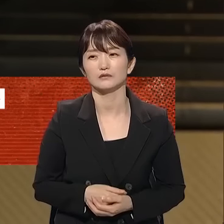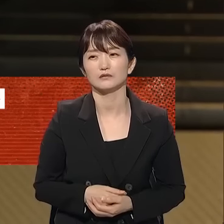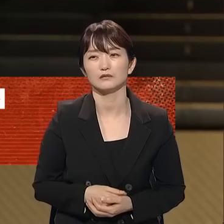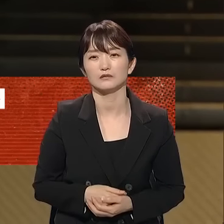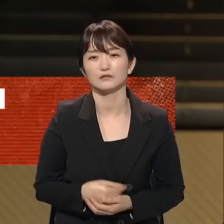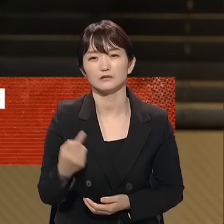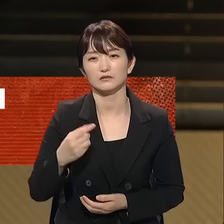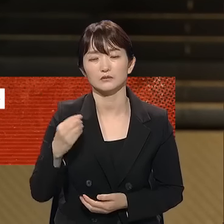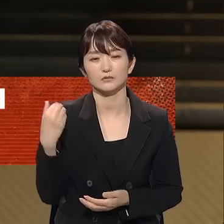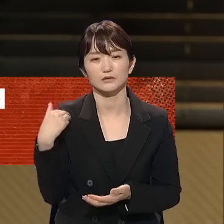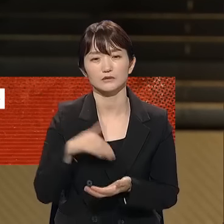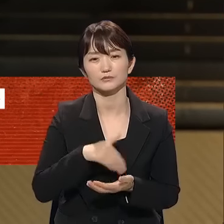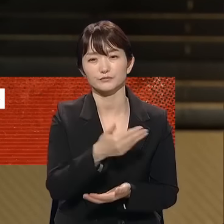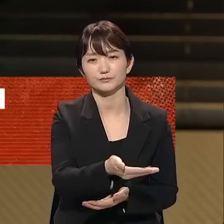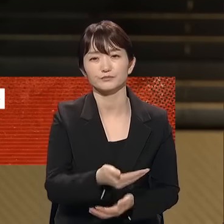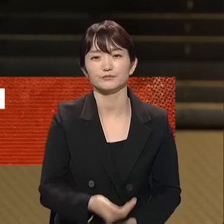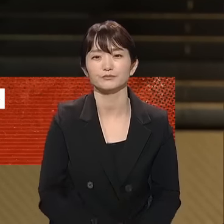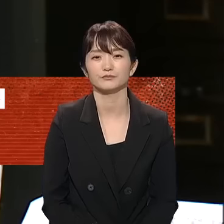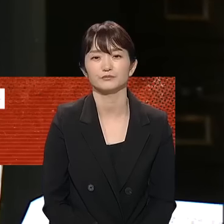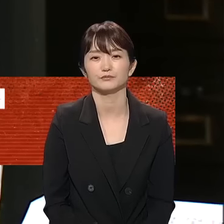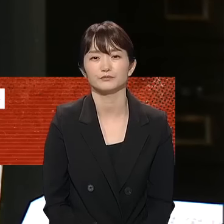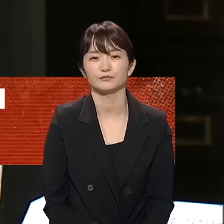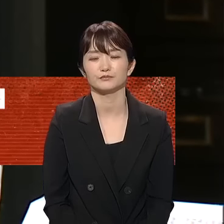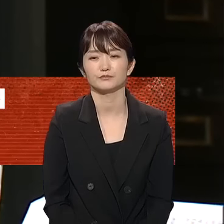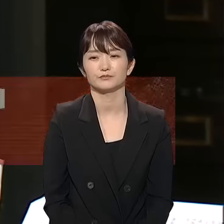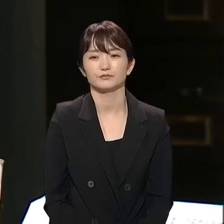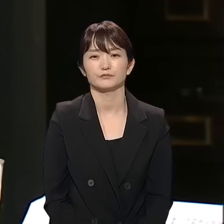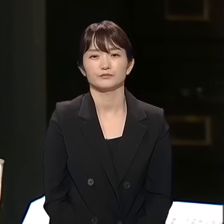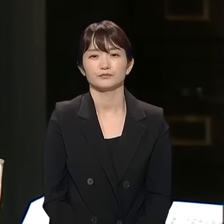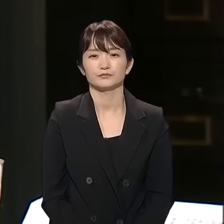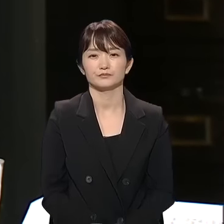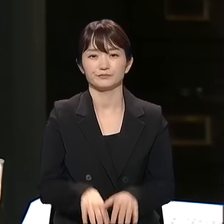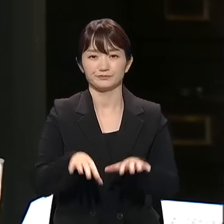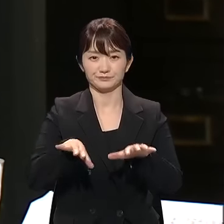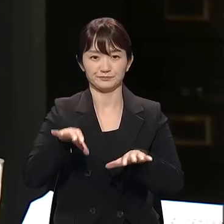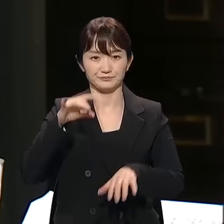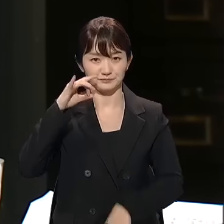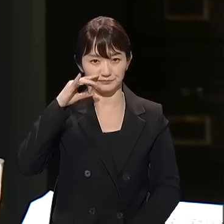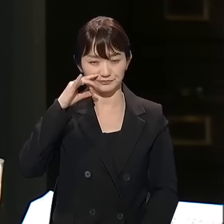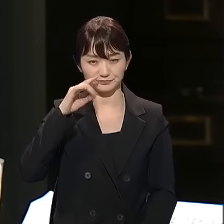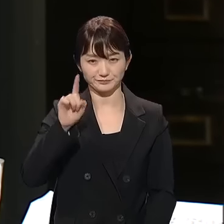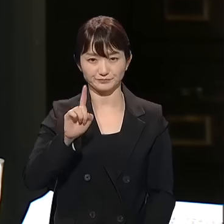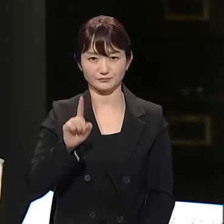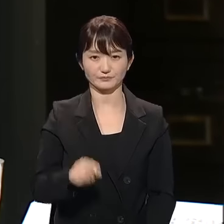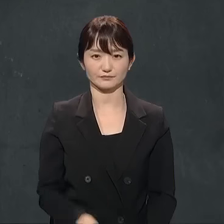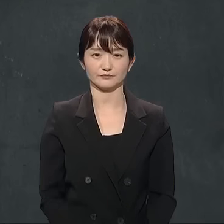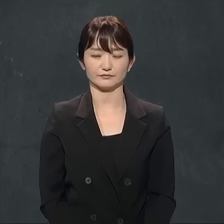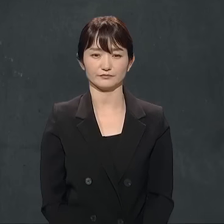원까지 졸려 줄게 이러더라 자 그럼 여기서 별별 상담서 오늘의 궁금증